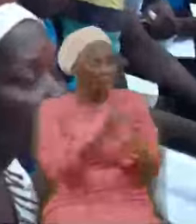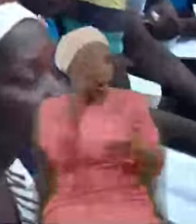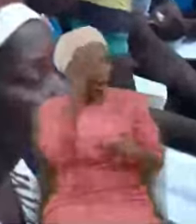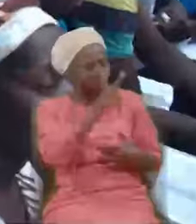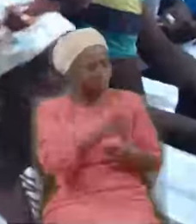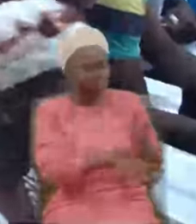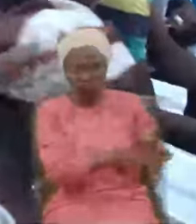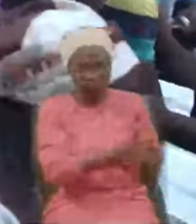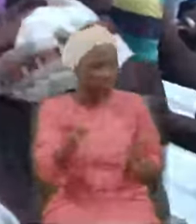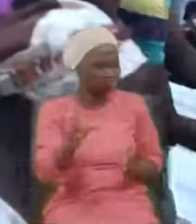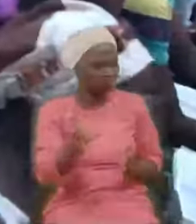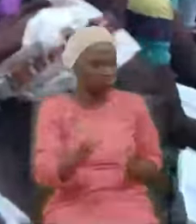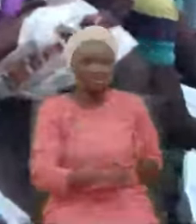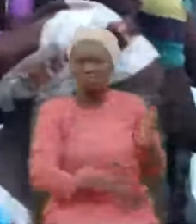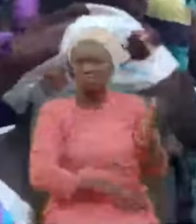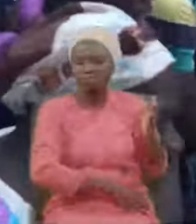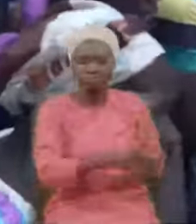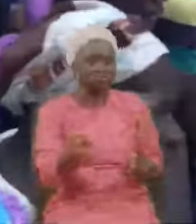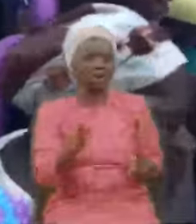Plie tes bagages et quitte.